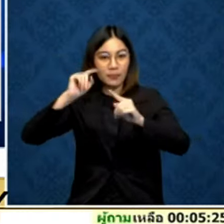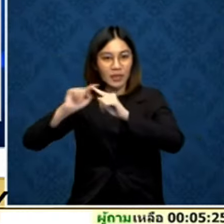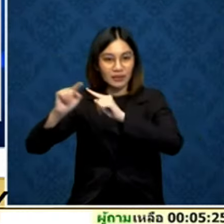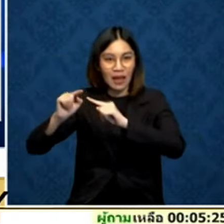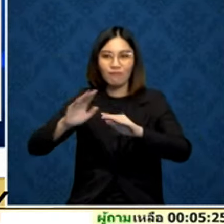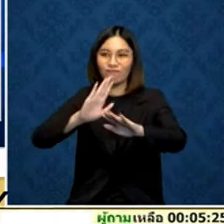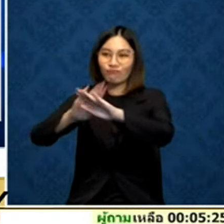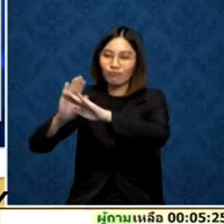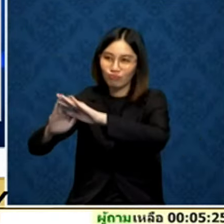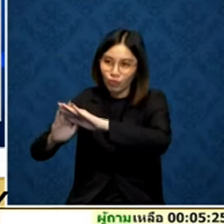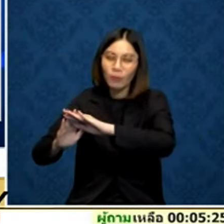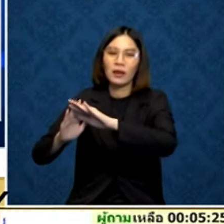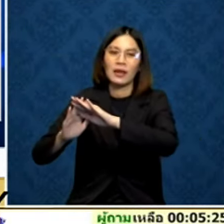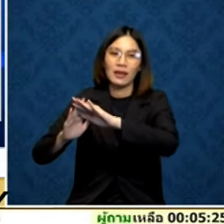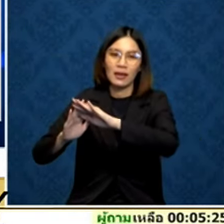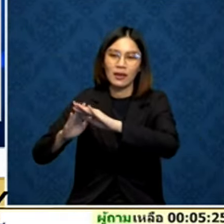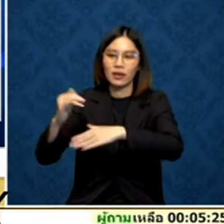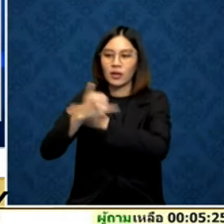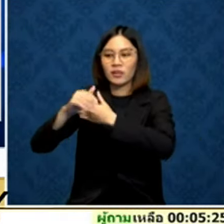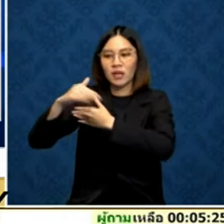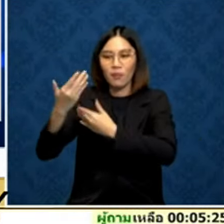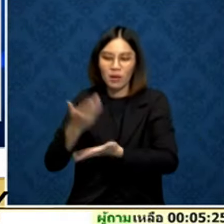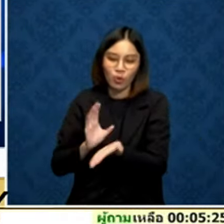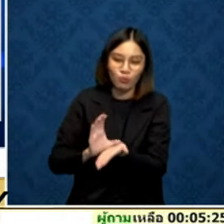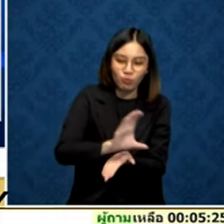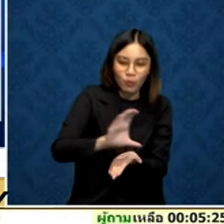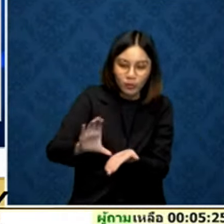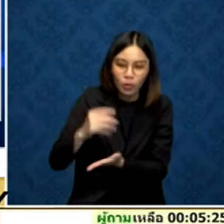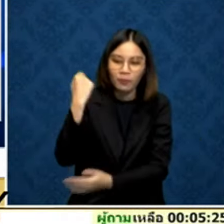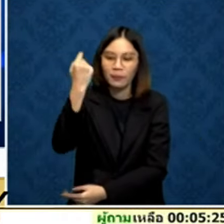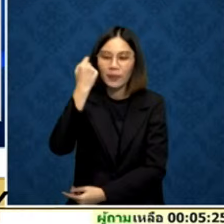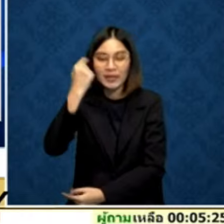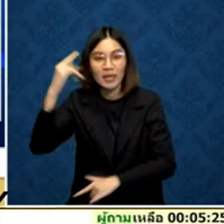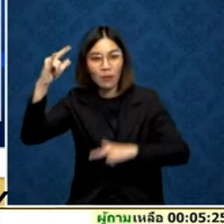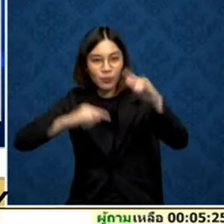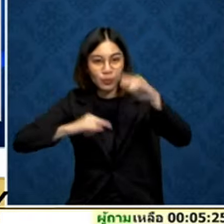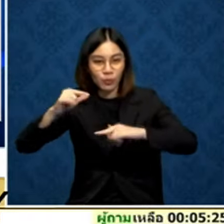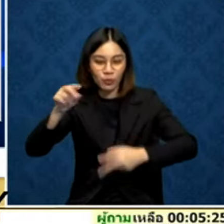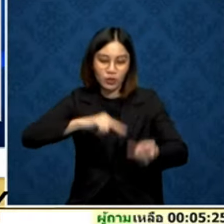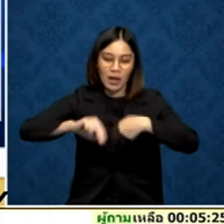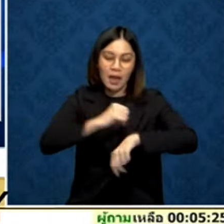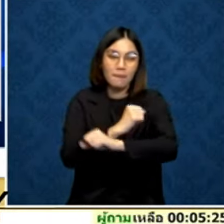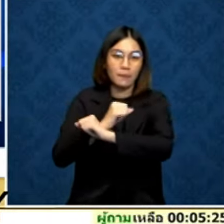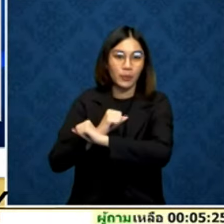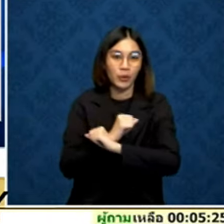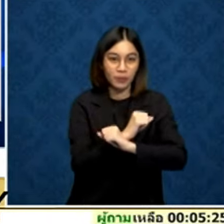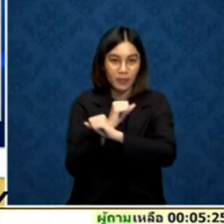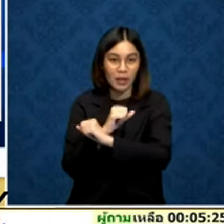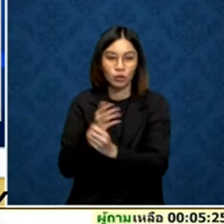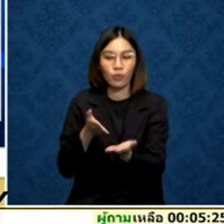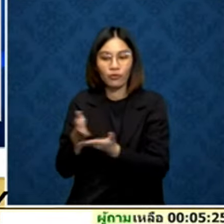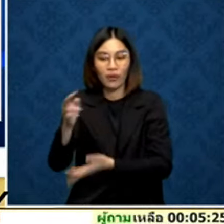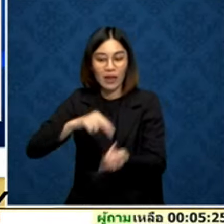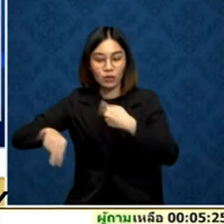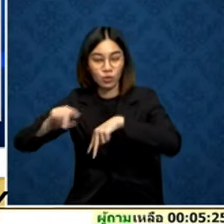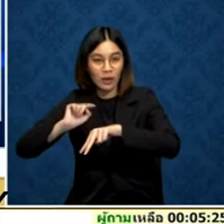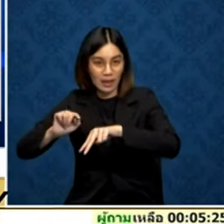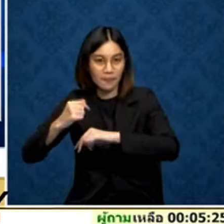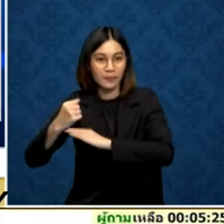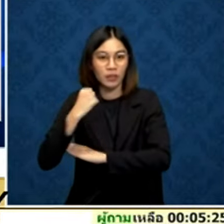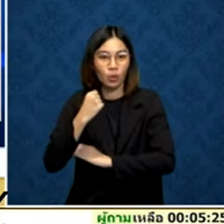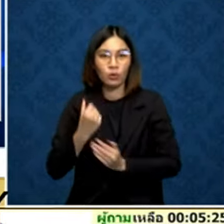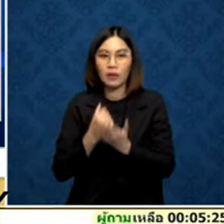ชาวต่างประเทศมาลงทุนมาท่องเที่ยวในประเทศไทยดูแลเรื่องความปลอดภัยควบคู่ไปกับฝ่ายความมั่นคงนะครับทำให้ประ